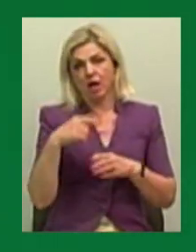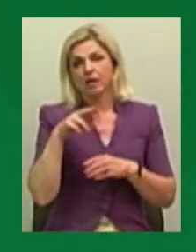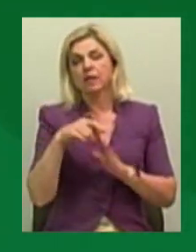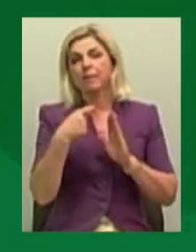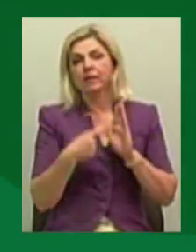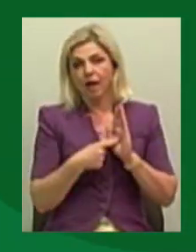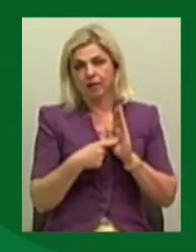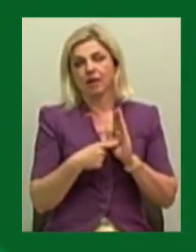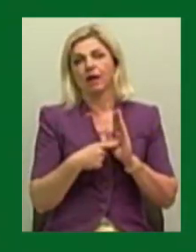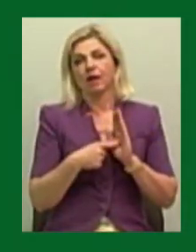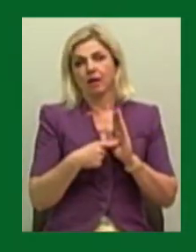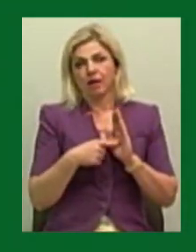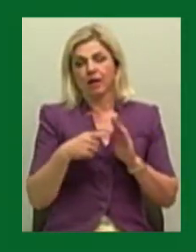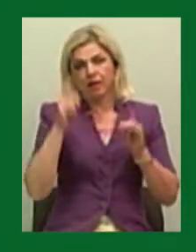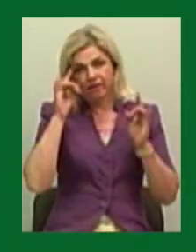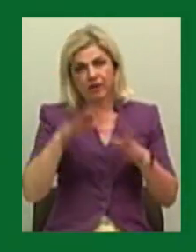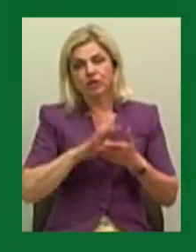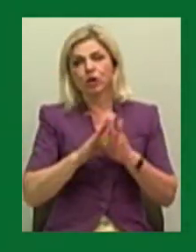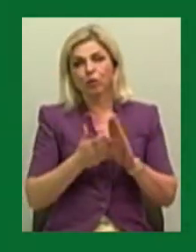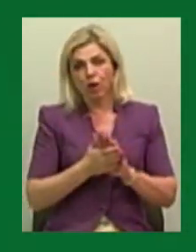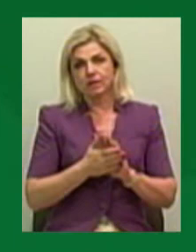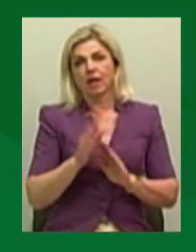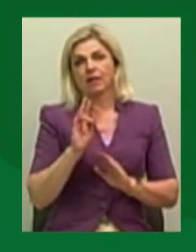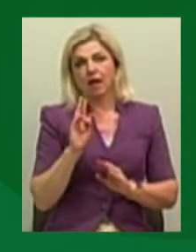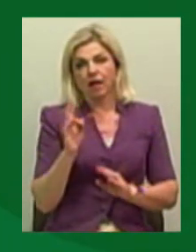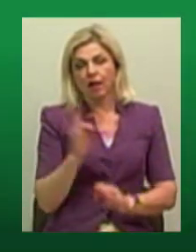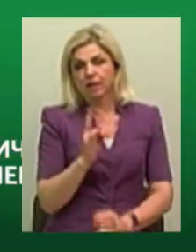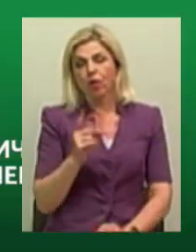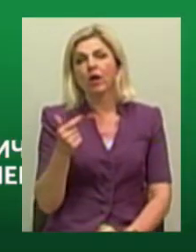та цивільного захисту населення Миколаївської міськради Олександр Герасименя.